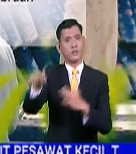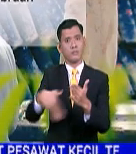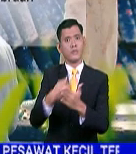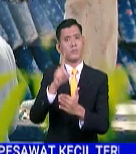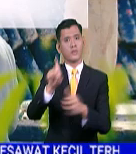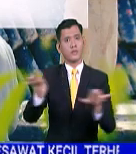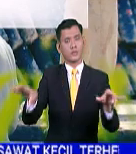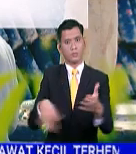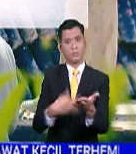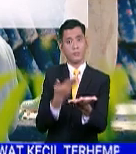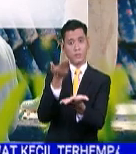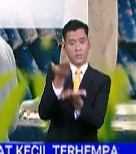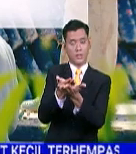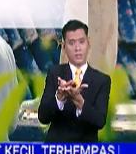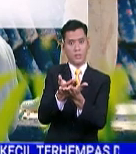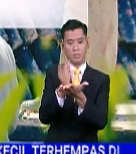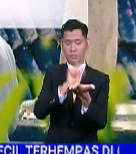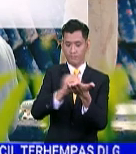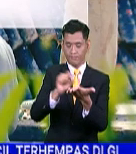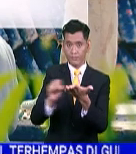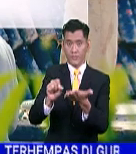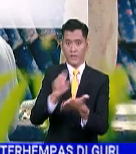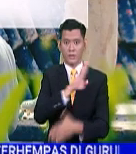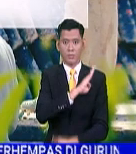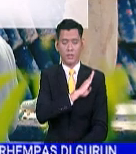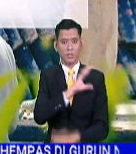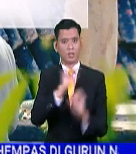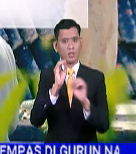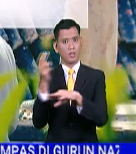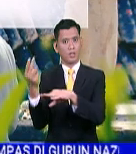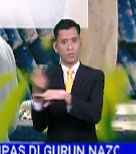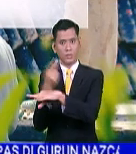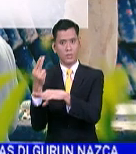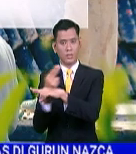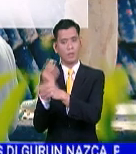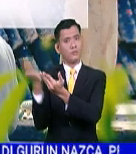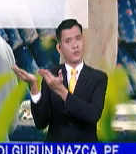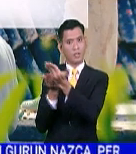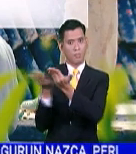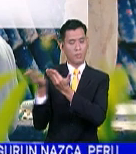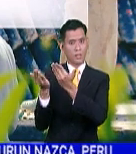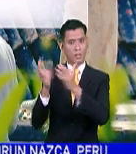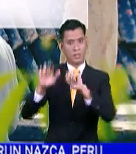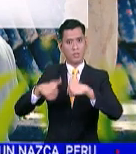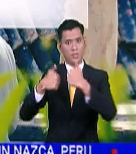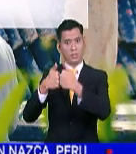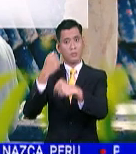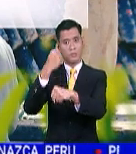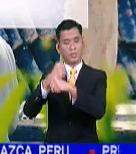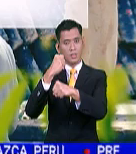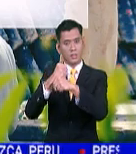diisi sendiri oleh majikan dan tidak menggunakan khidmat mana-mana agensi pekerjaan swasta.